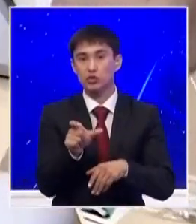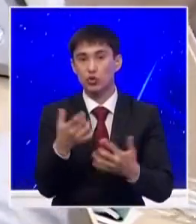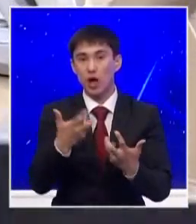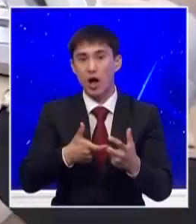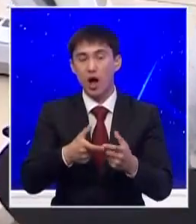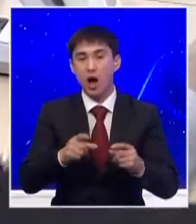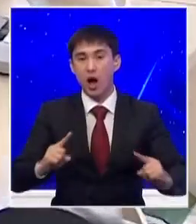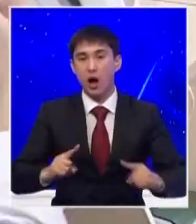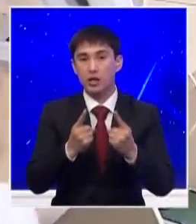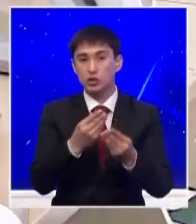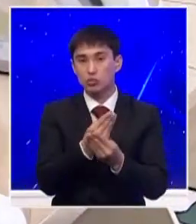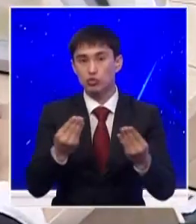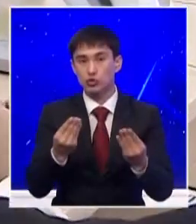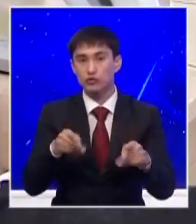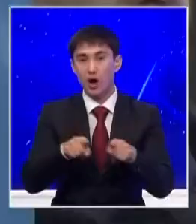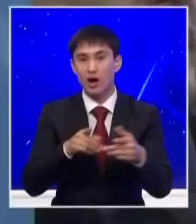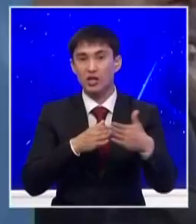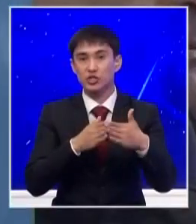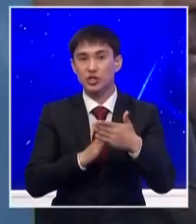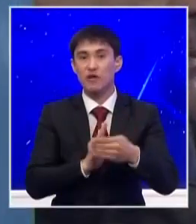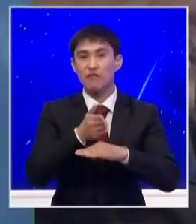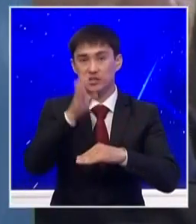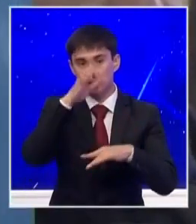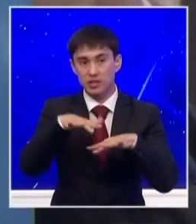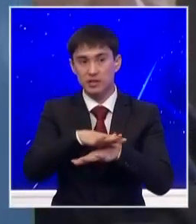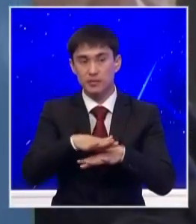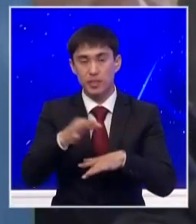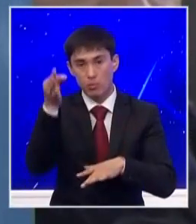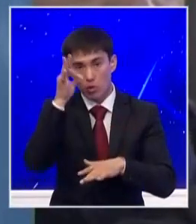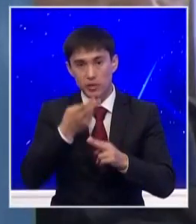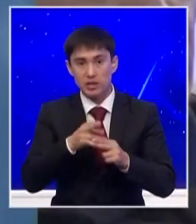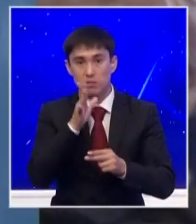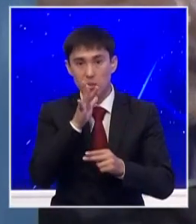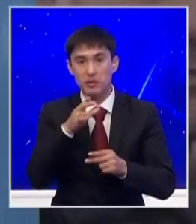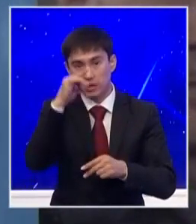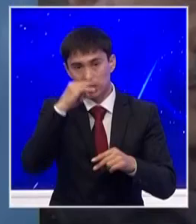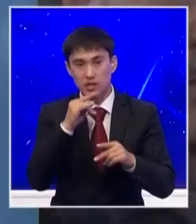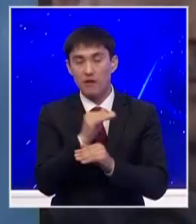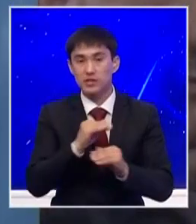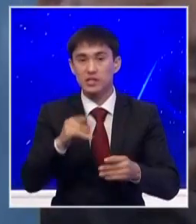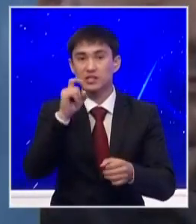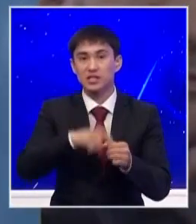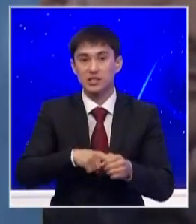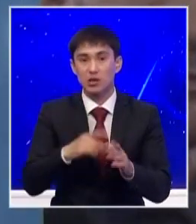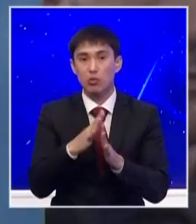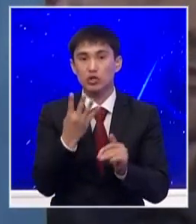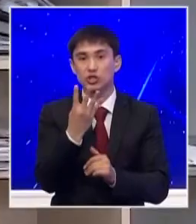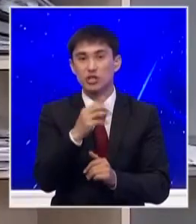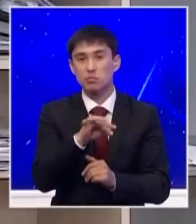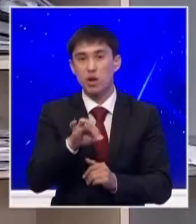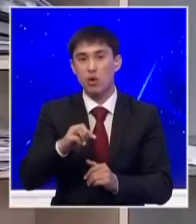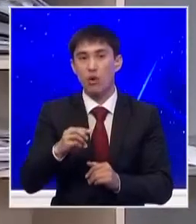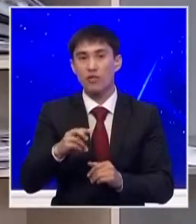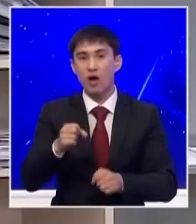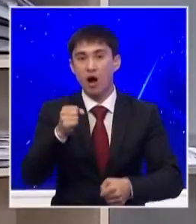арест имущества и ограничения на выезд из страны. Напомним, на данный момент в Казахстане официально зарегистрировано более 4